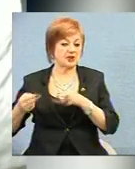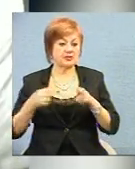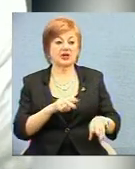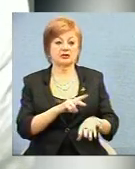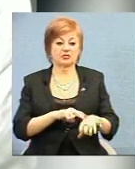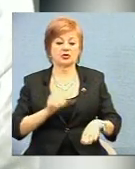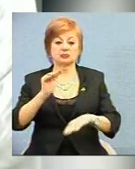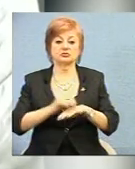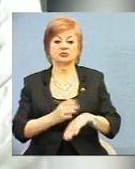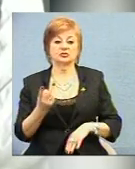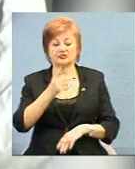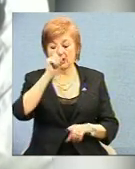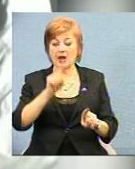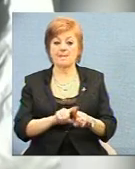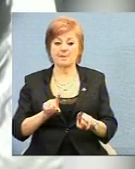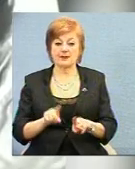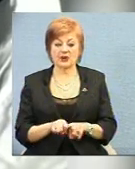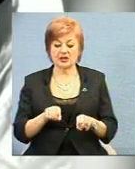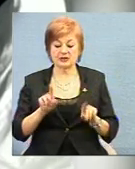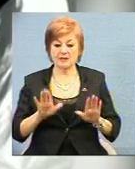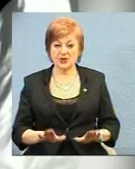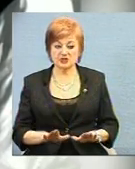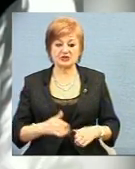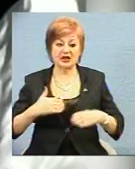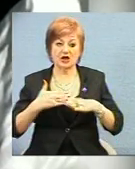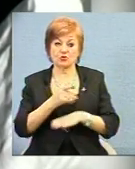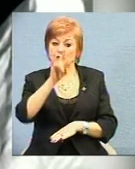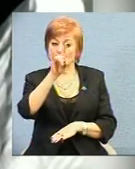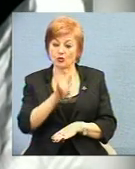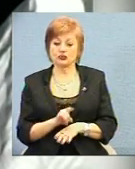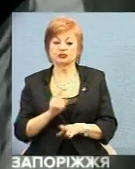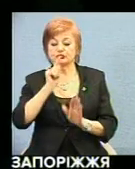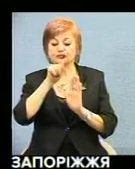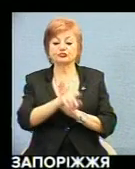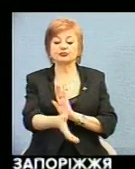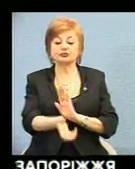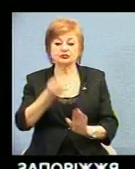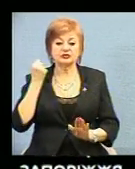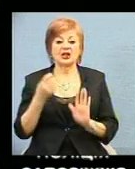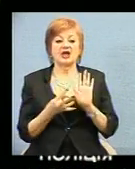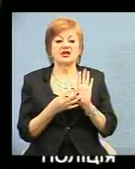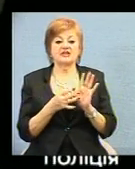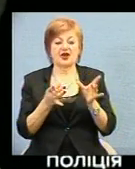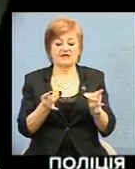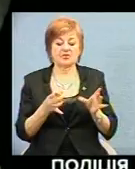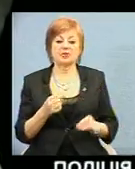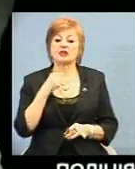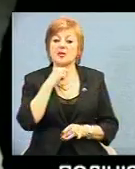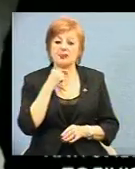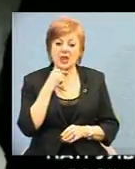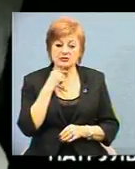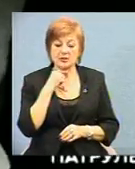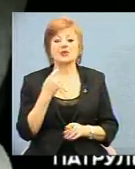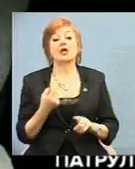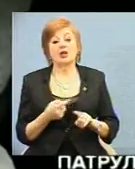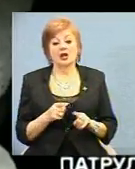затримали 2 братів, які знаходилися на місці злочину. Через розбите вікно підозрюваним вдалося поцупити 9 пакетів м'ясних виробів. На місце